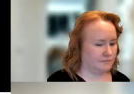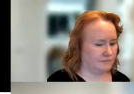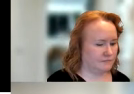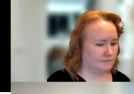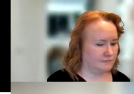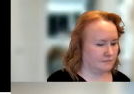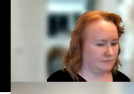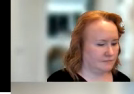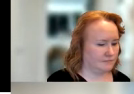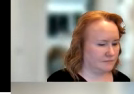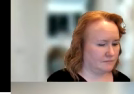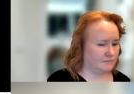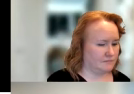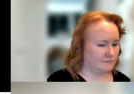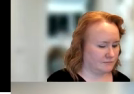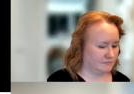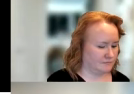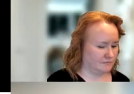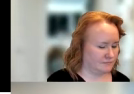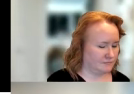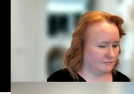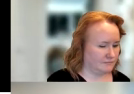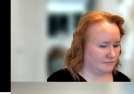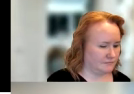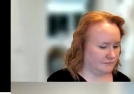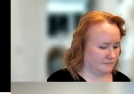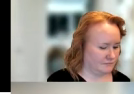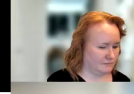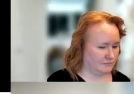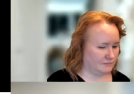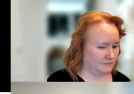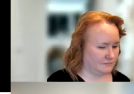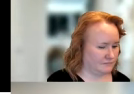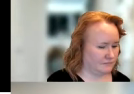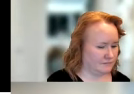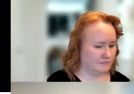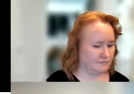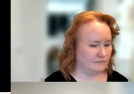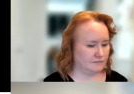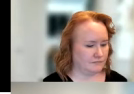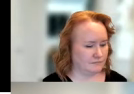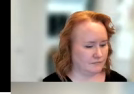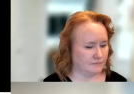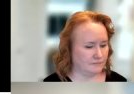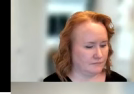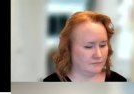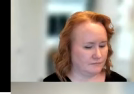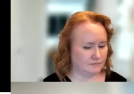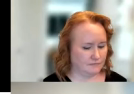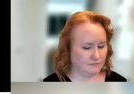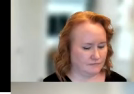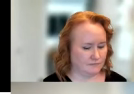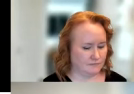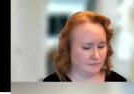blant annet at det skal presenteres på en klar måte ved hjelp av konsekvent, klar og logisk ordbruk. Det må kunne oppfattes av